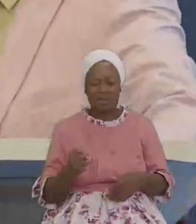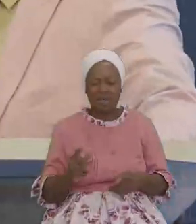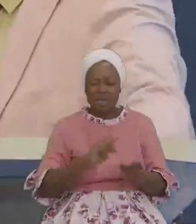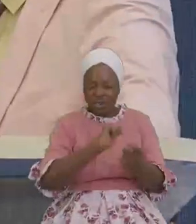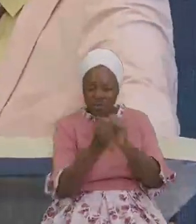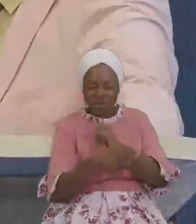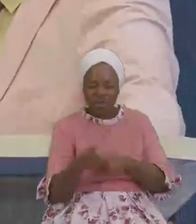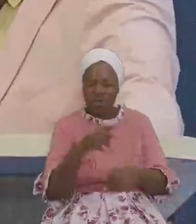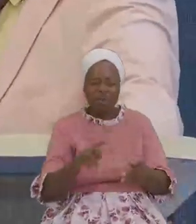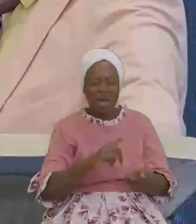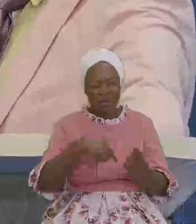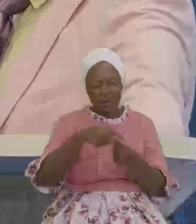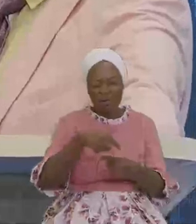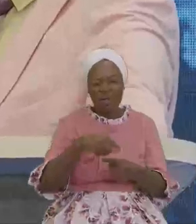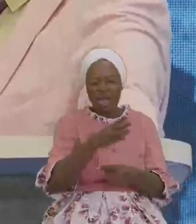Change leur vie.